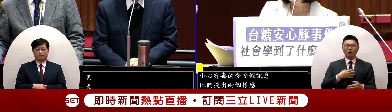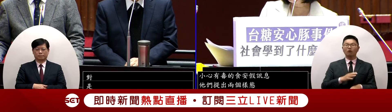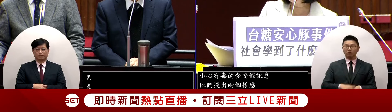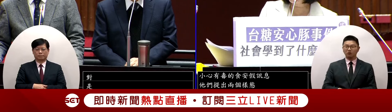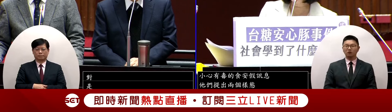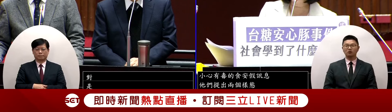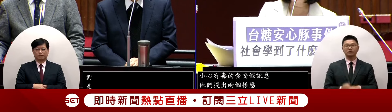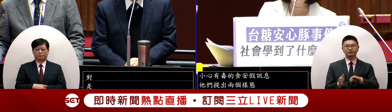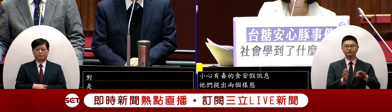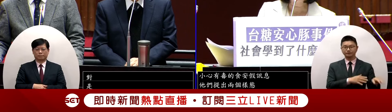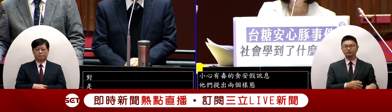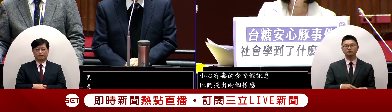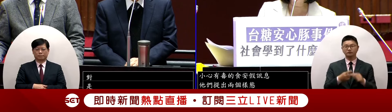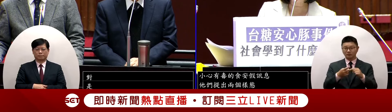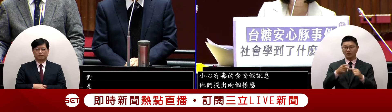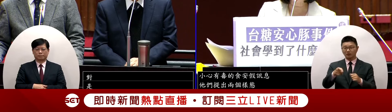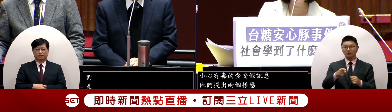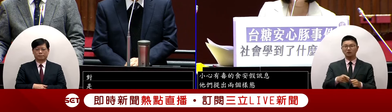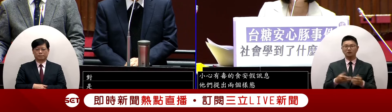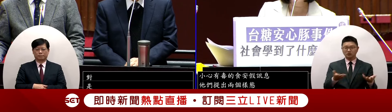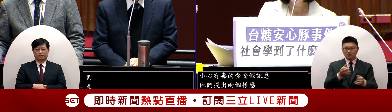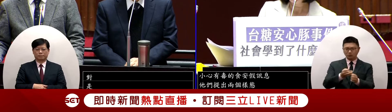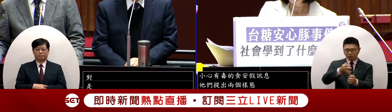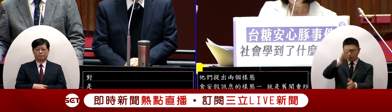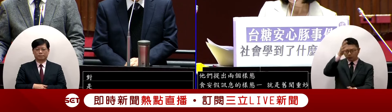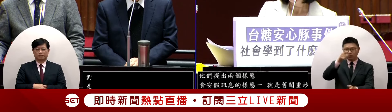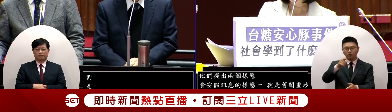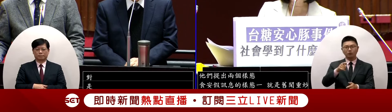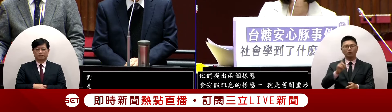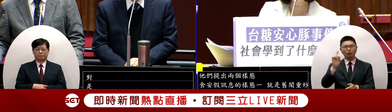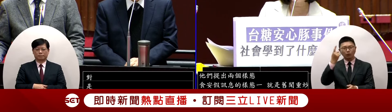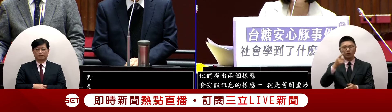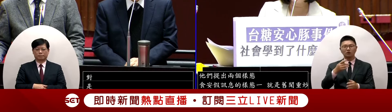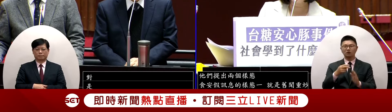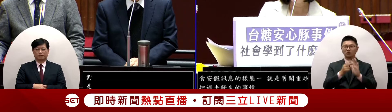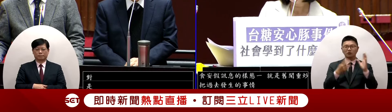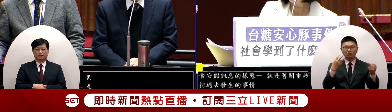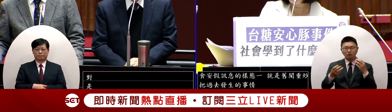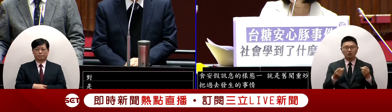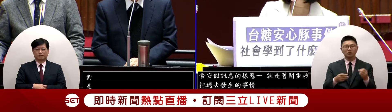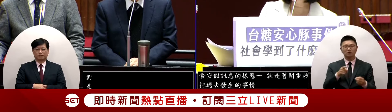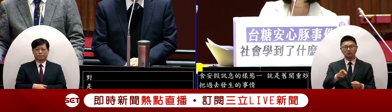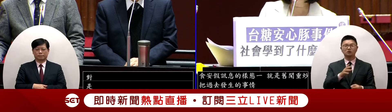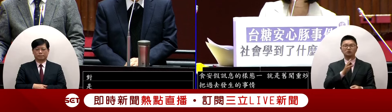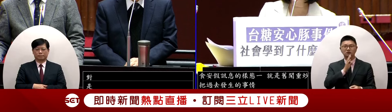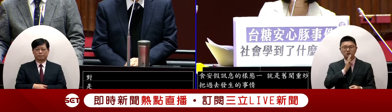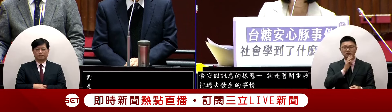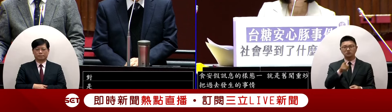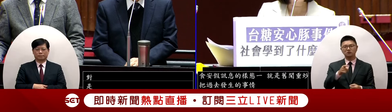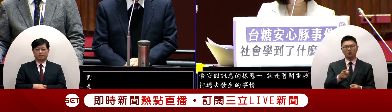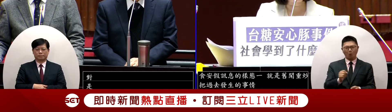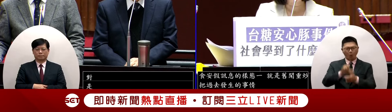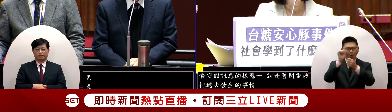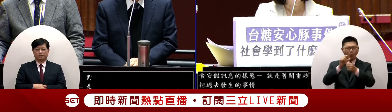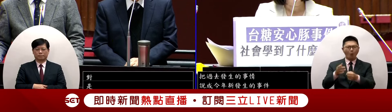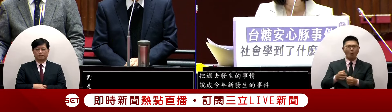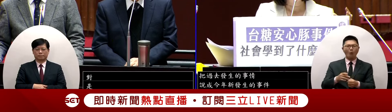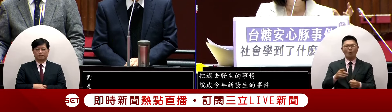是去脉络化的再制，加葱加料 然后去头去尾